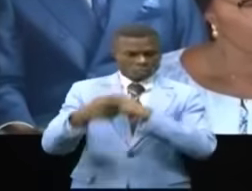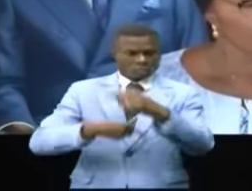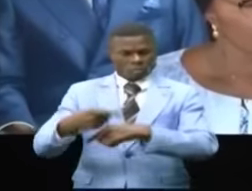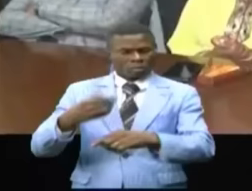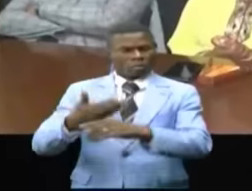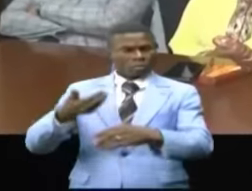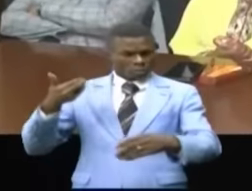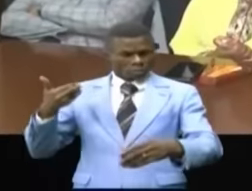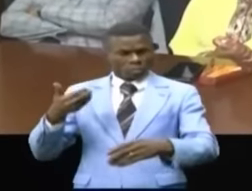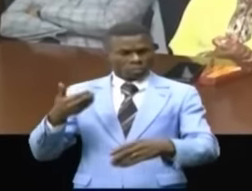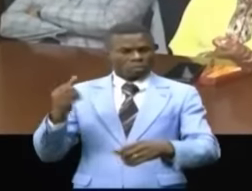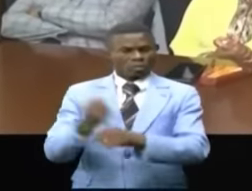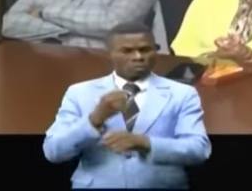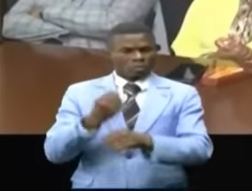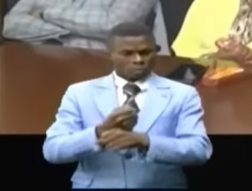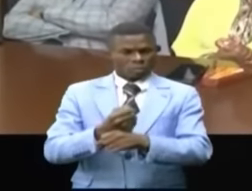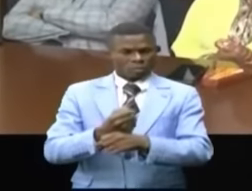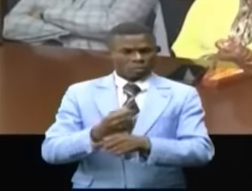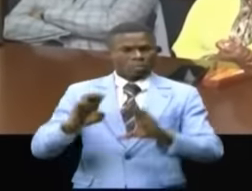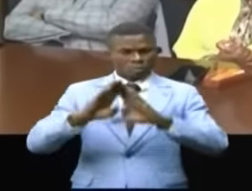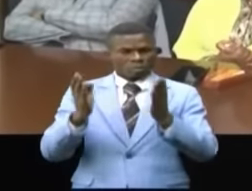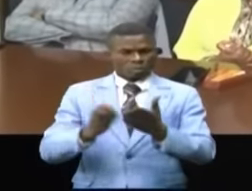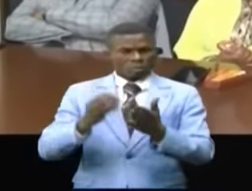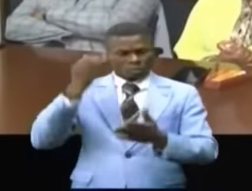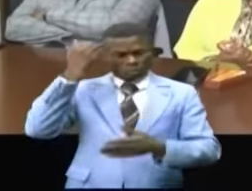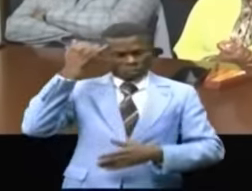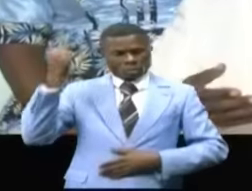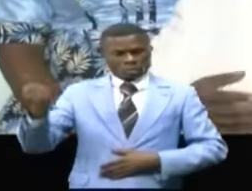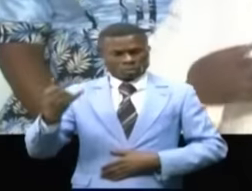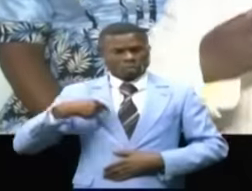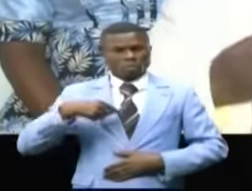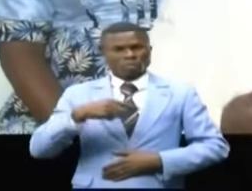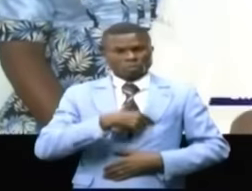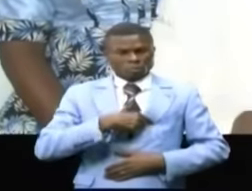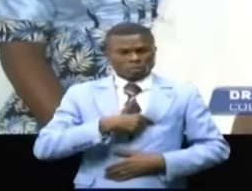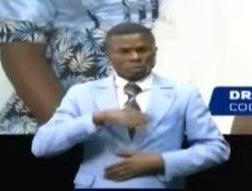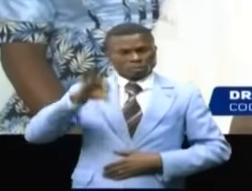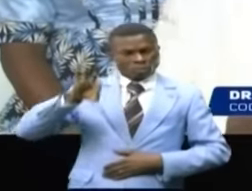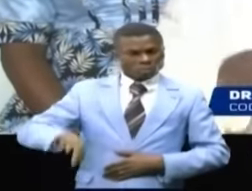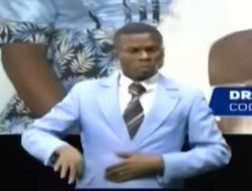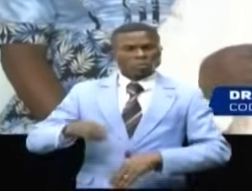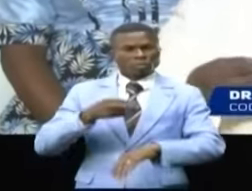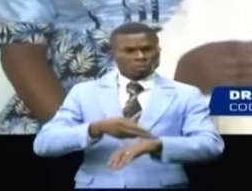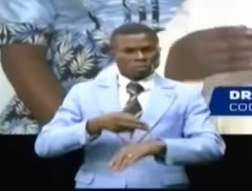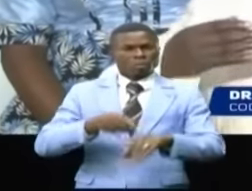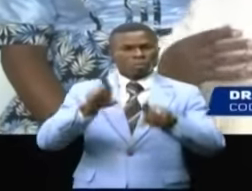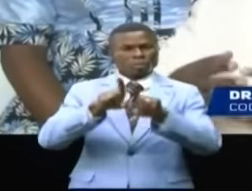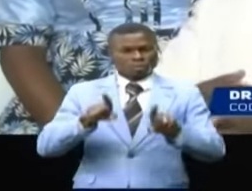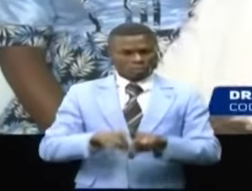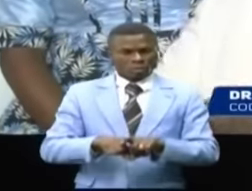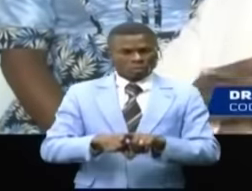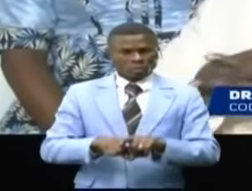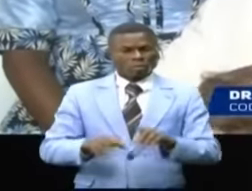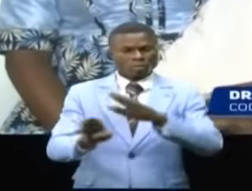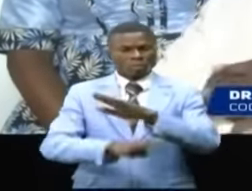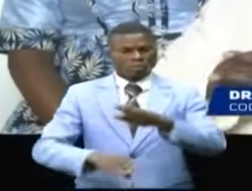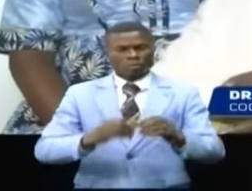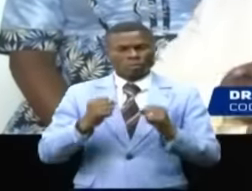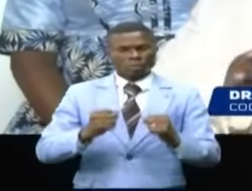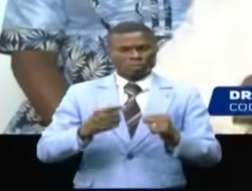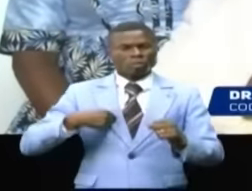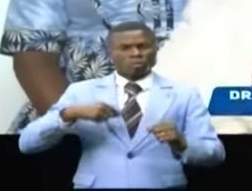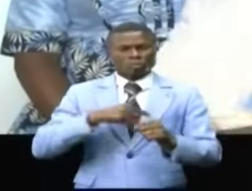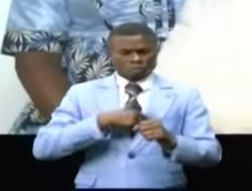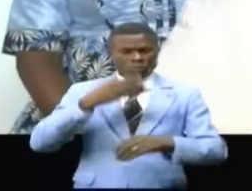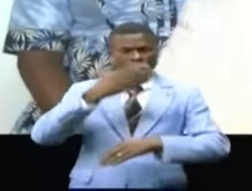déjà à mettre en œuvre ce qu'ils avaient pensé. Pour nous, c'est un gain de temps, mais aussi une base solide sur laquelle nous